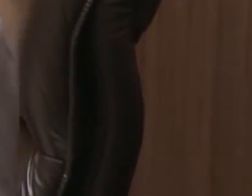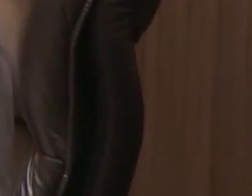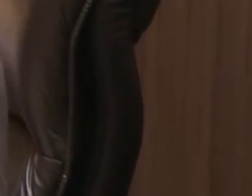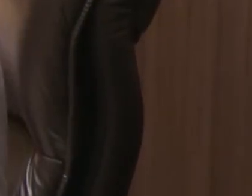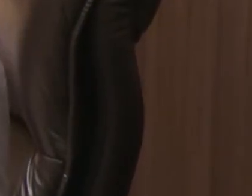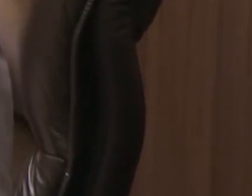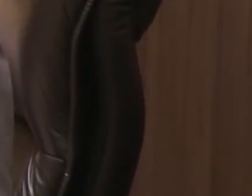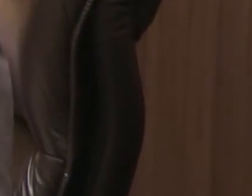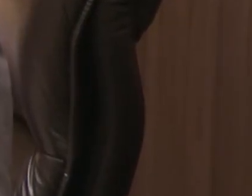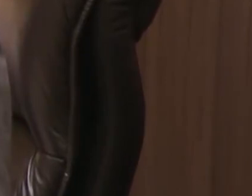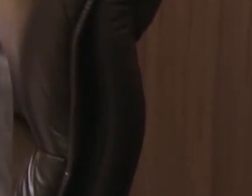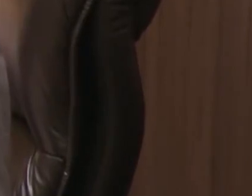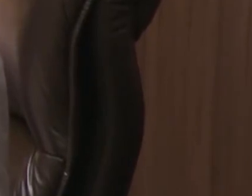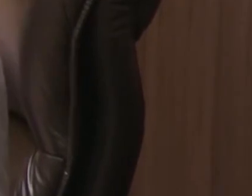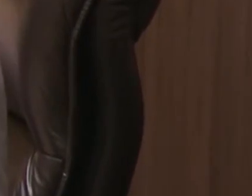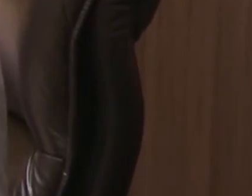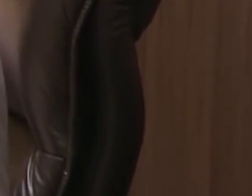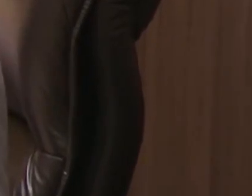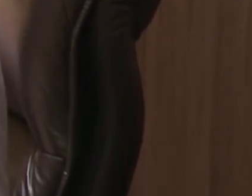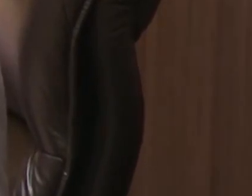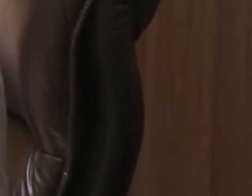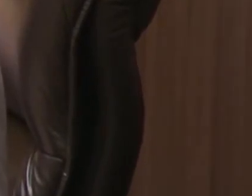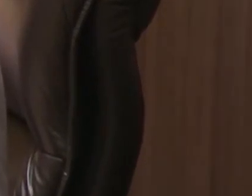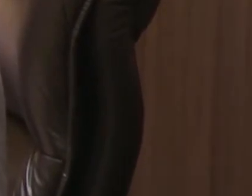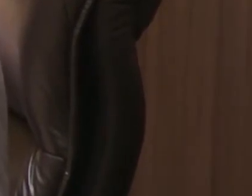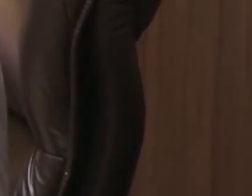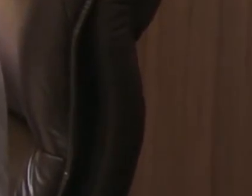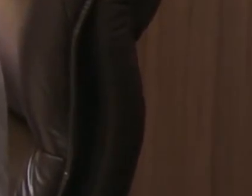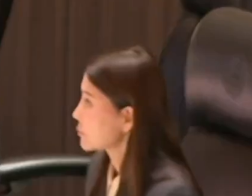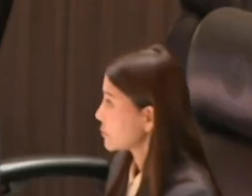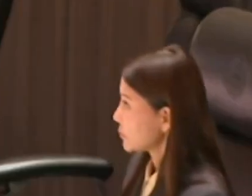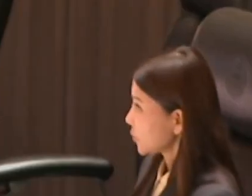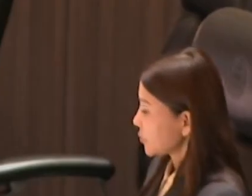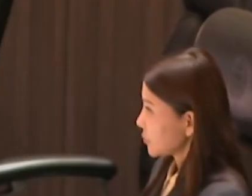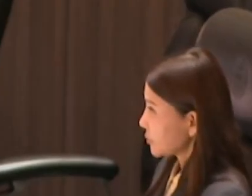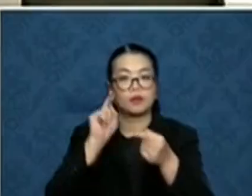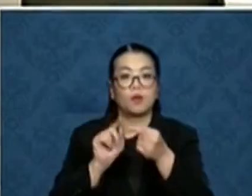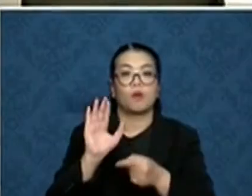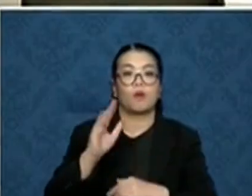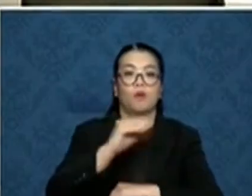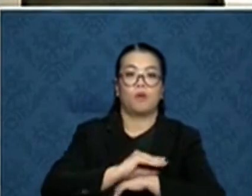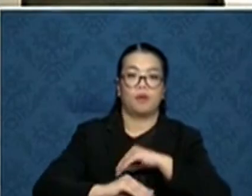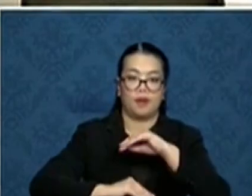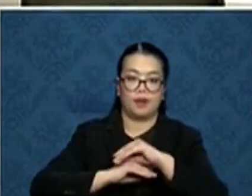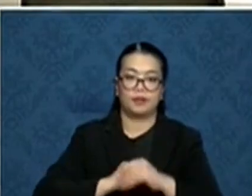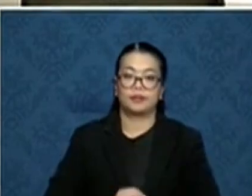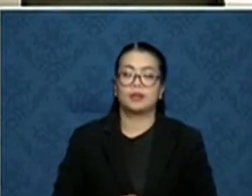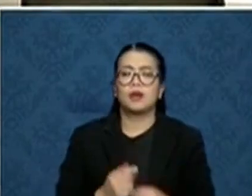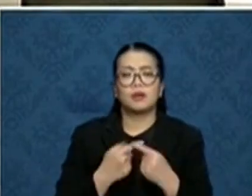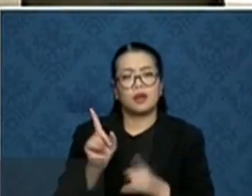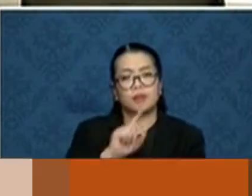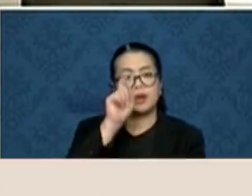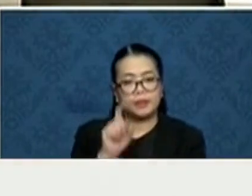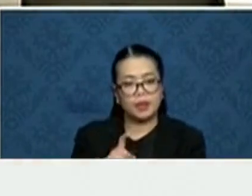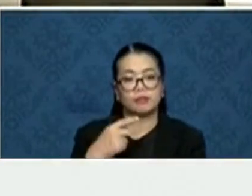มทาขอให้นายจุรินทร์พยายามหลีกเลี่ยงการพูดถึงชื่อคนนอกค่ะแต่ผมมีคำ